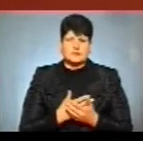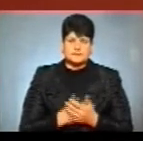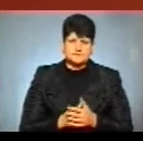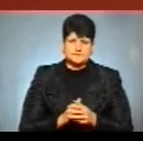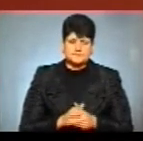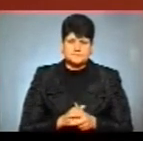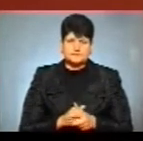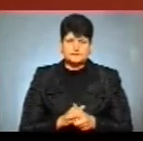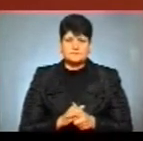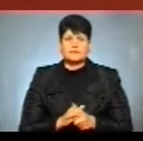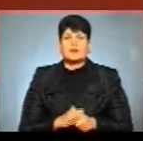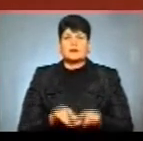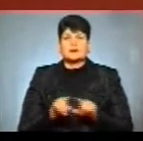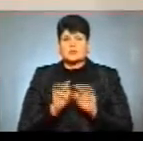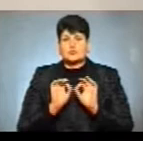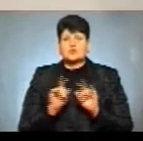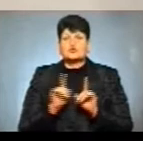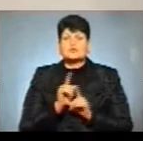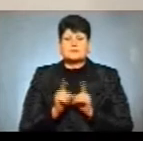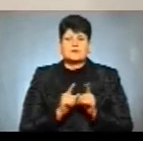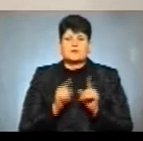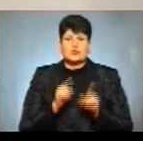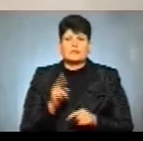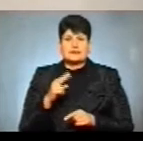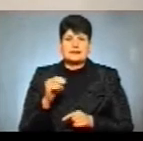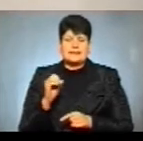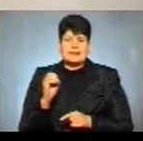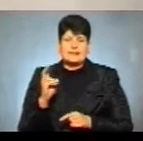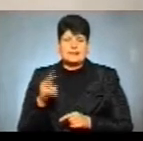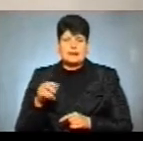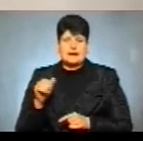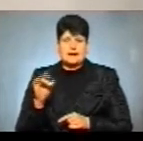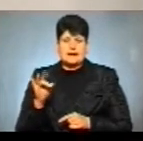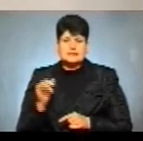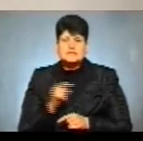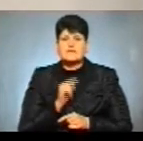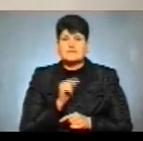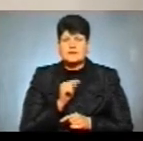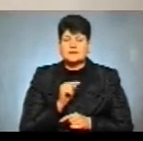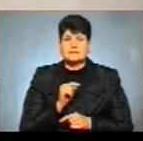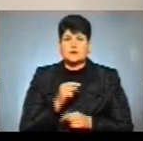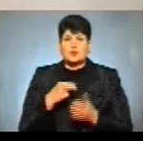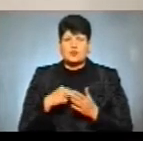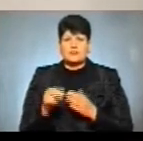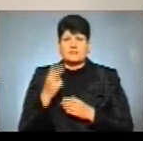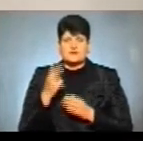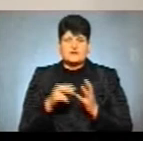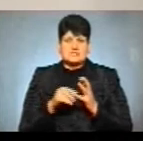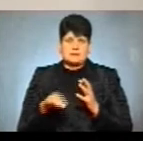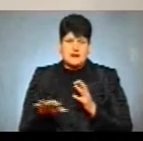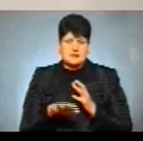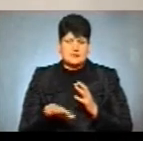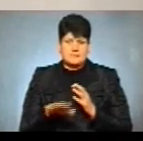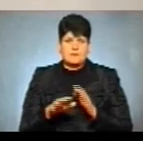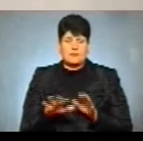активів. Також розкажу, що змінилося в його декларації порівняно з минулим роком. Він купив 2 земельних